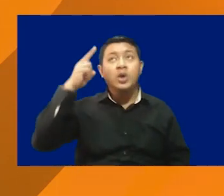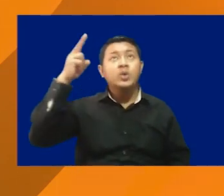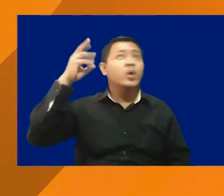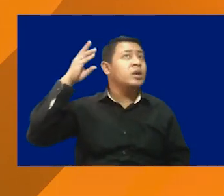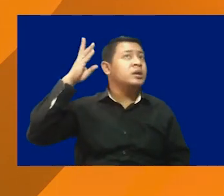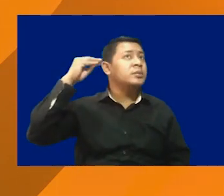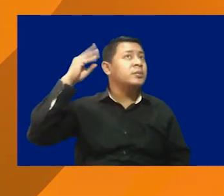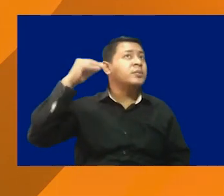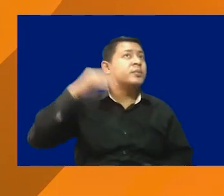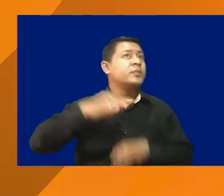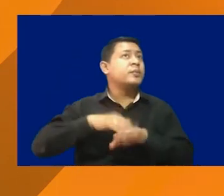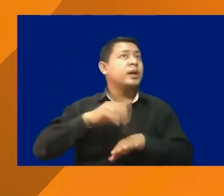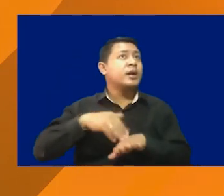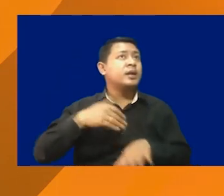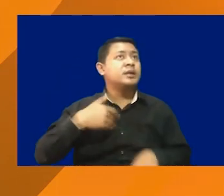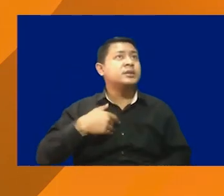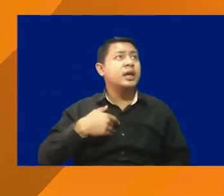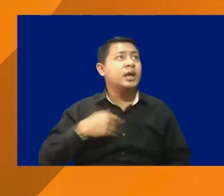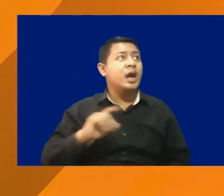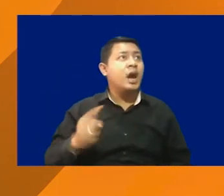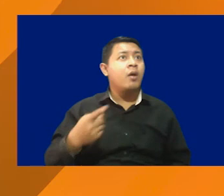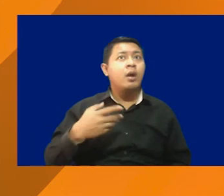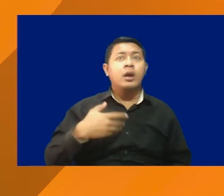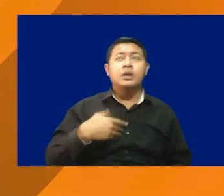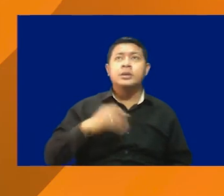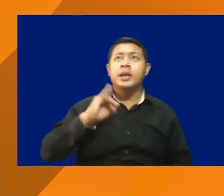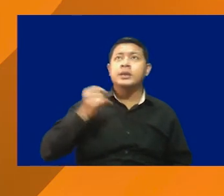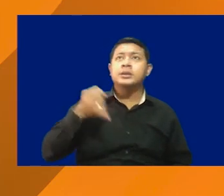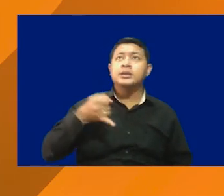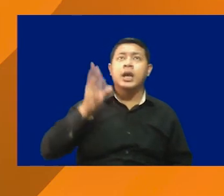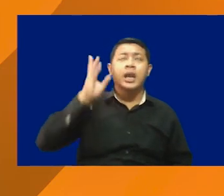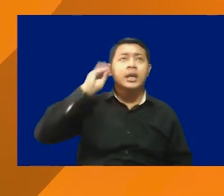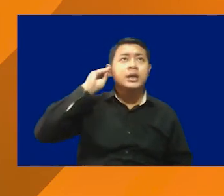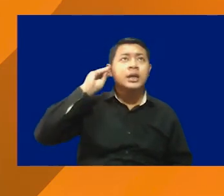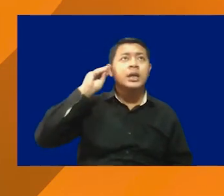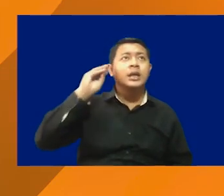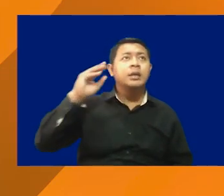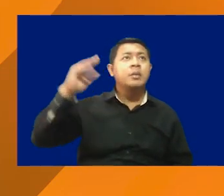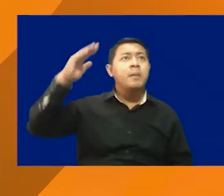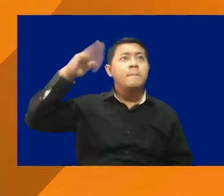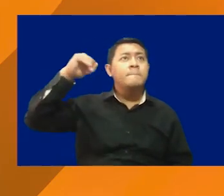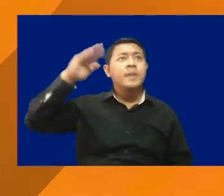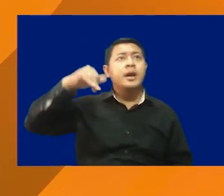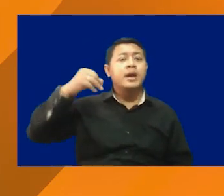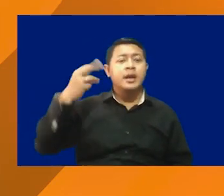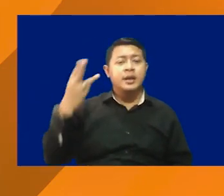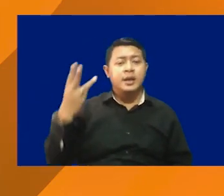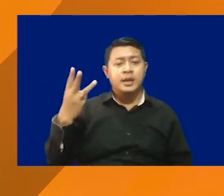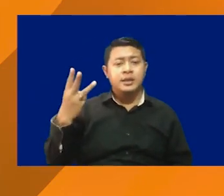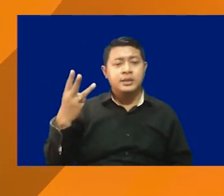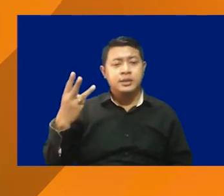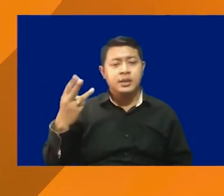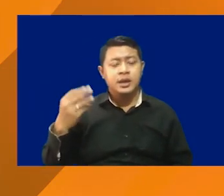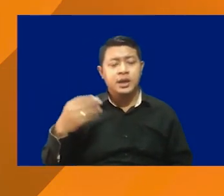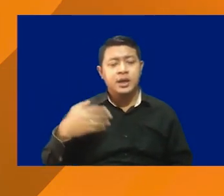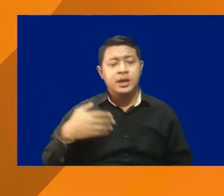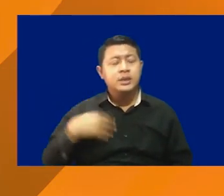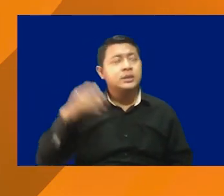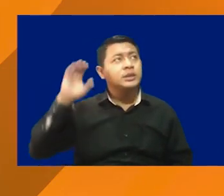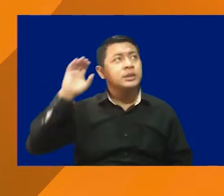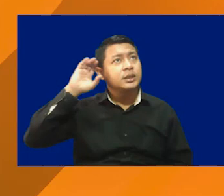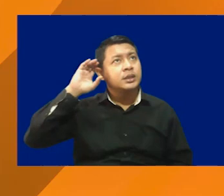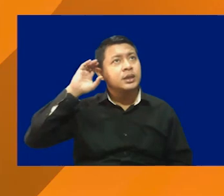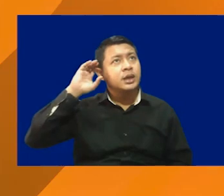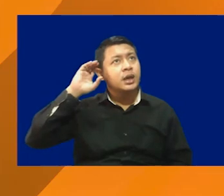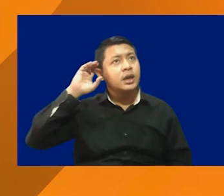saya mendengar Tuhan menyapa saya. Awalnya saya pikir saya salah dengar, namun ketika panggilan yang